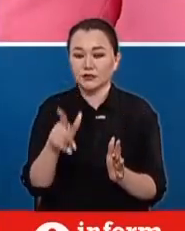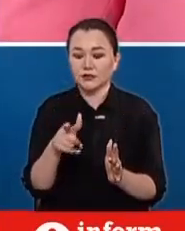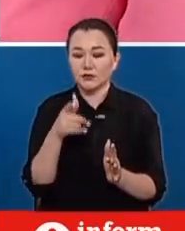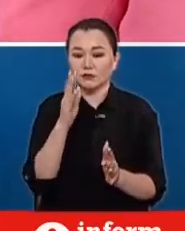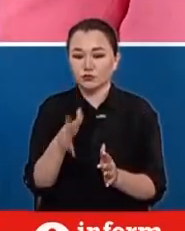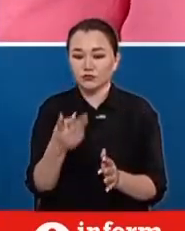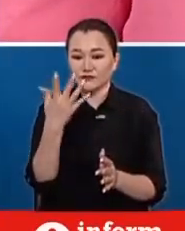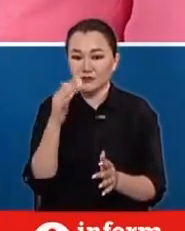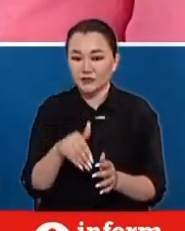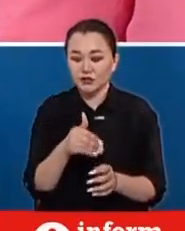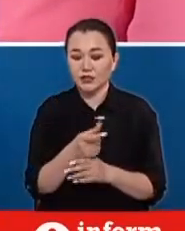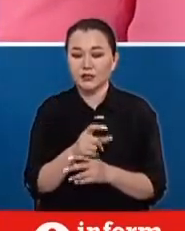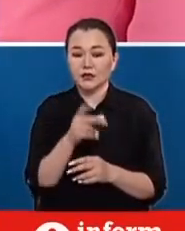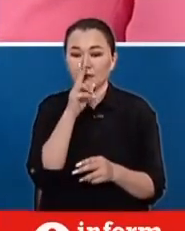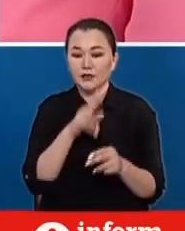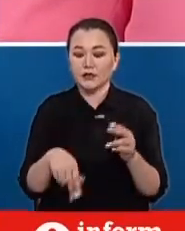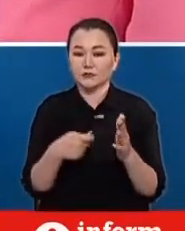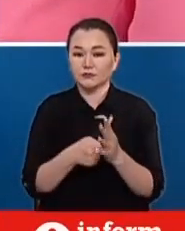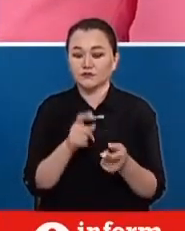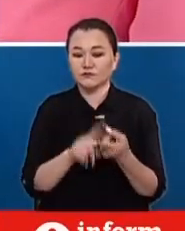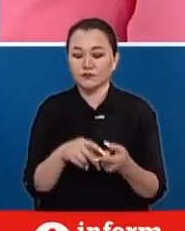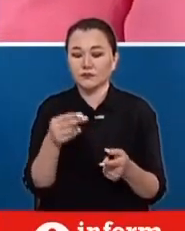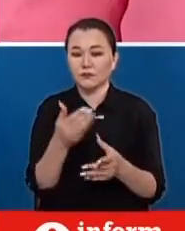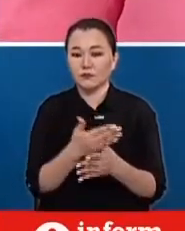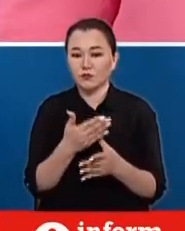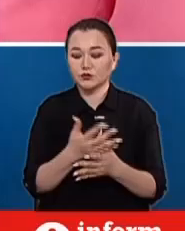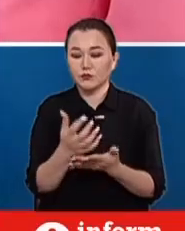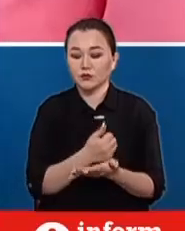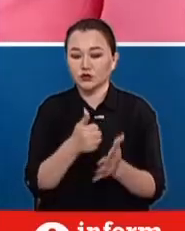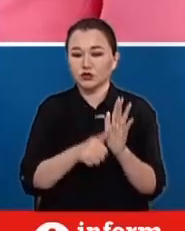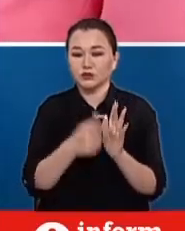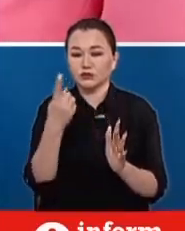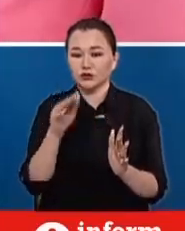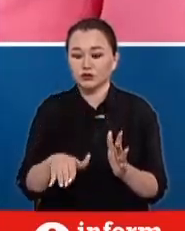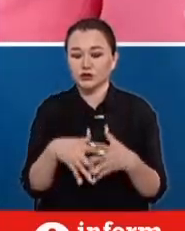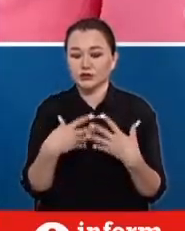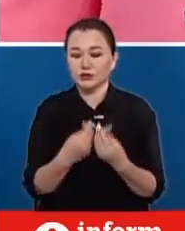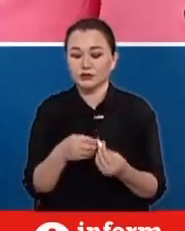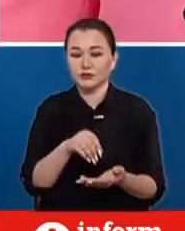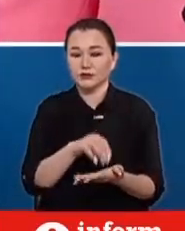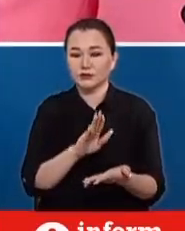Қазір Қазақстанда асыраушысынан айырылуына байланысты жәрдемақы алып отырған 61 мыңнан астам отбасы тіркелген екен.